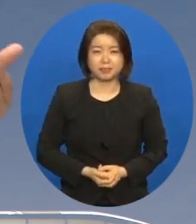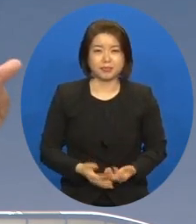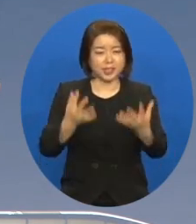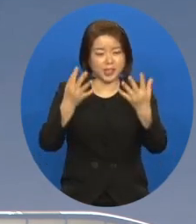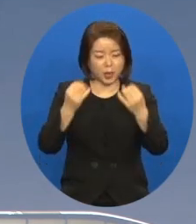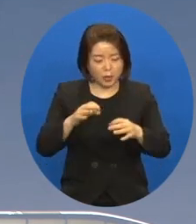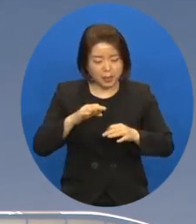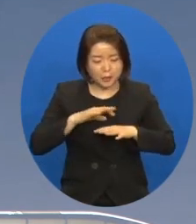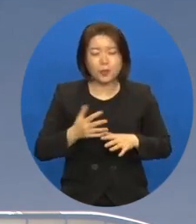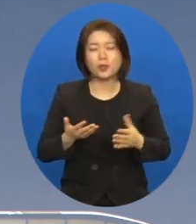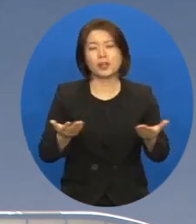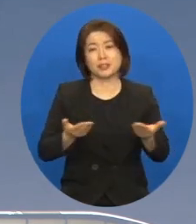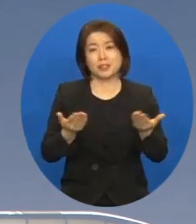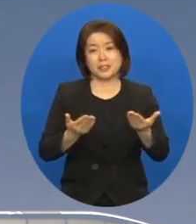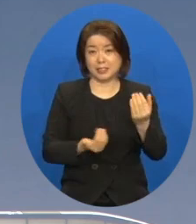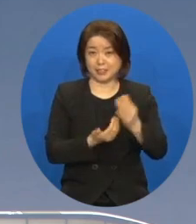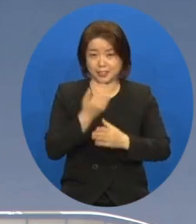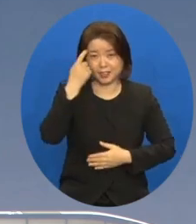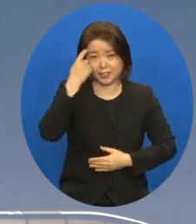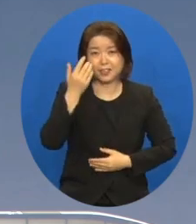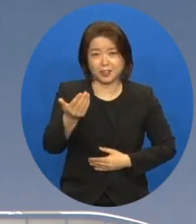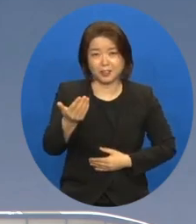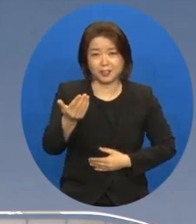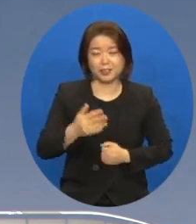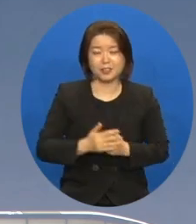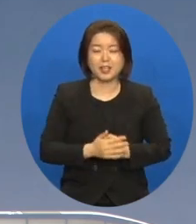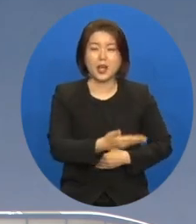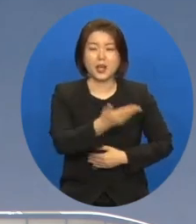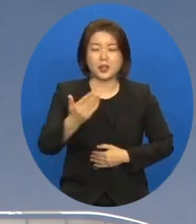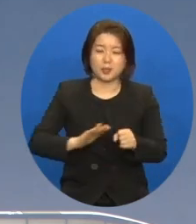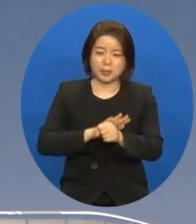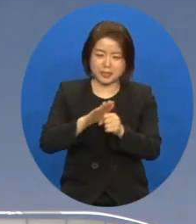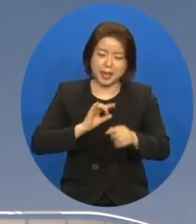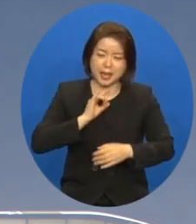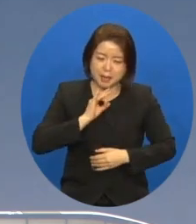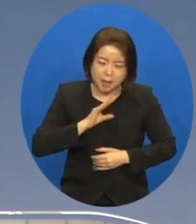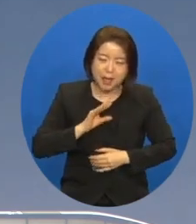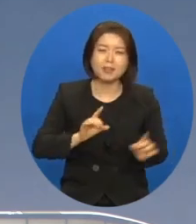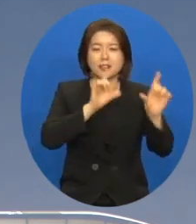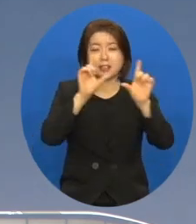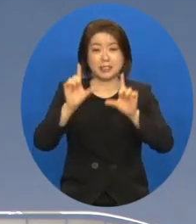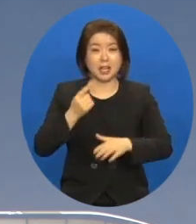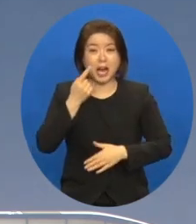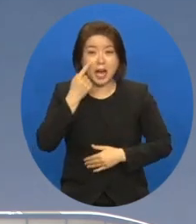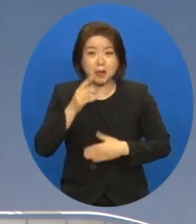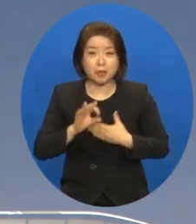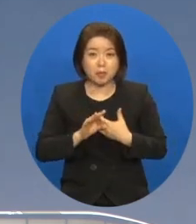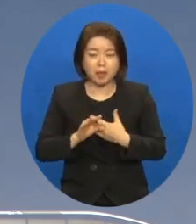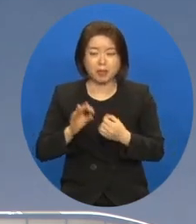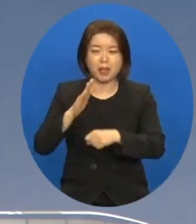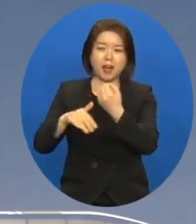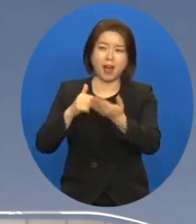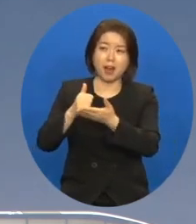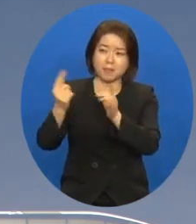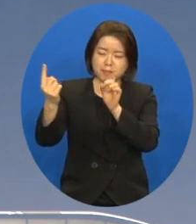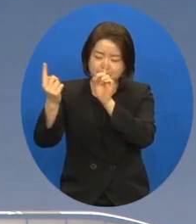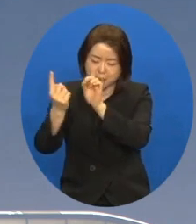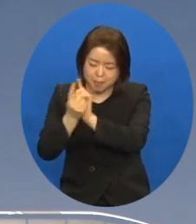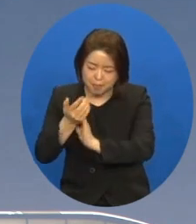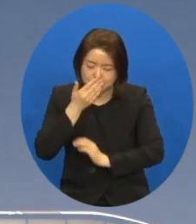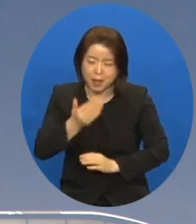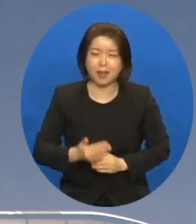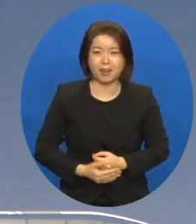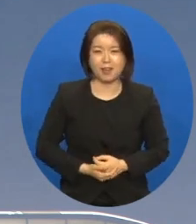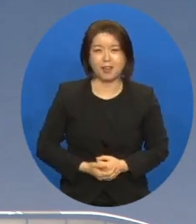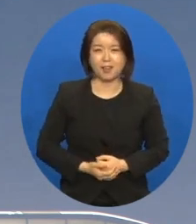얼마나 놀라운 일이 벌어지는 거예요. 여러분, 사랑만 하며 살아보면 하나님을 만나게 돼요.